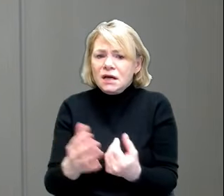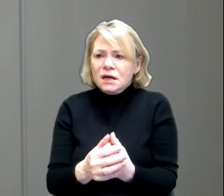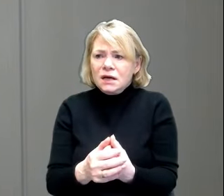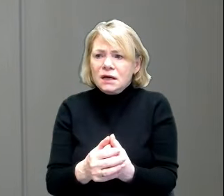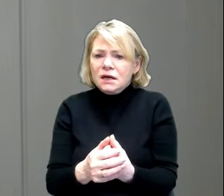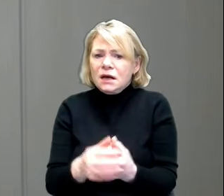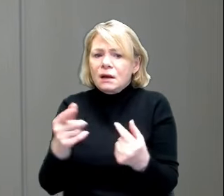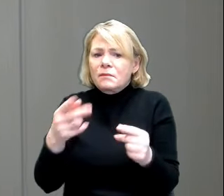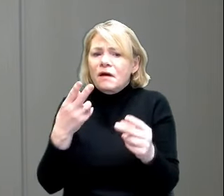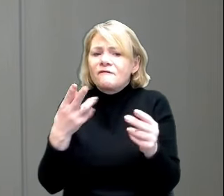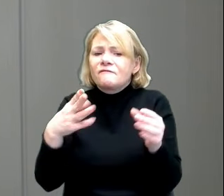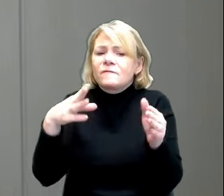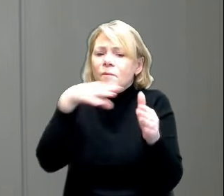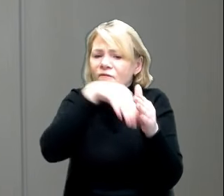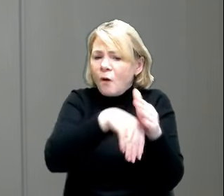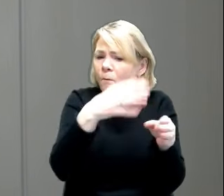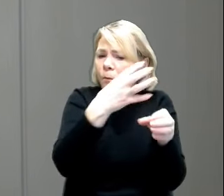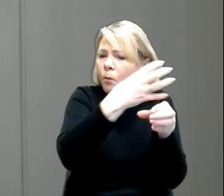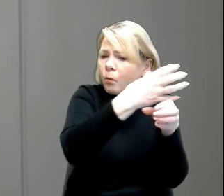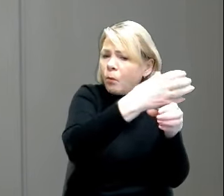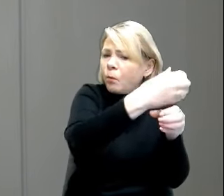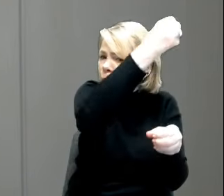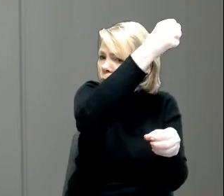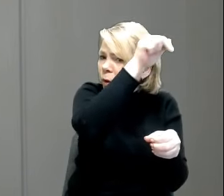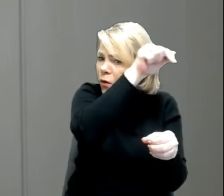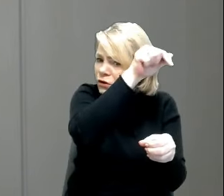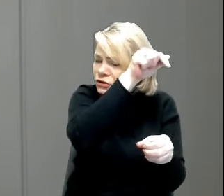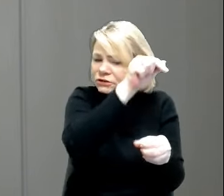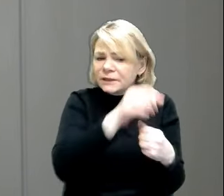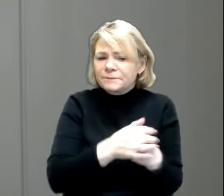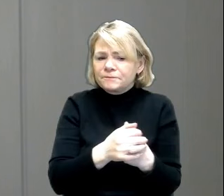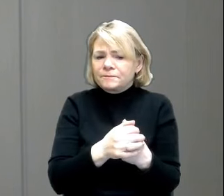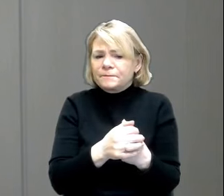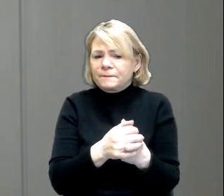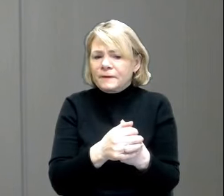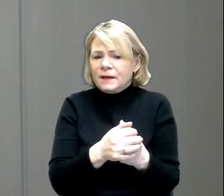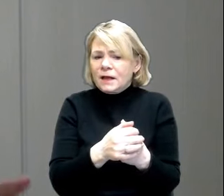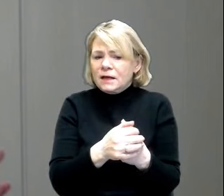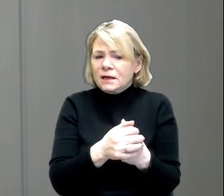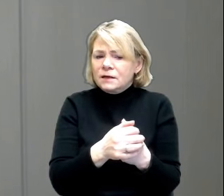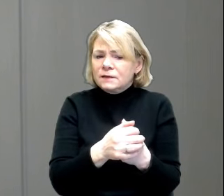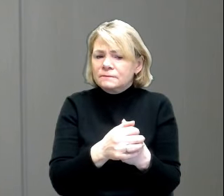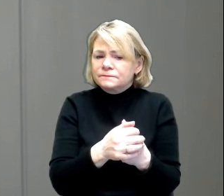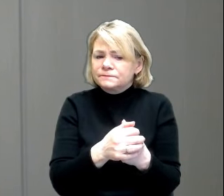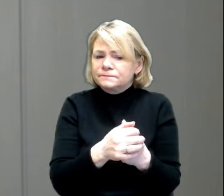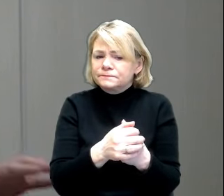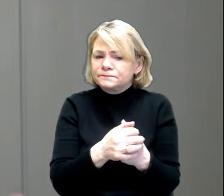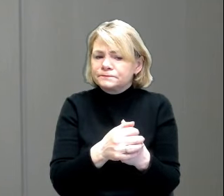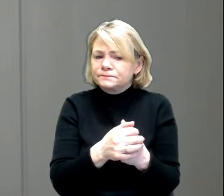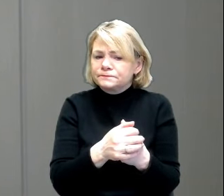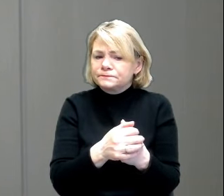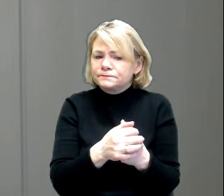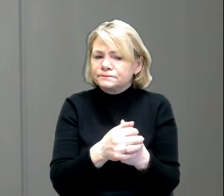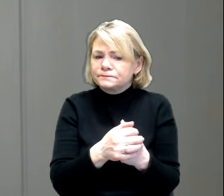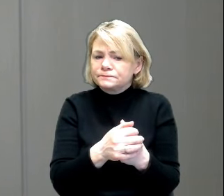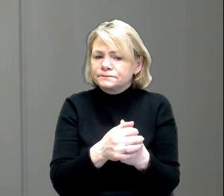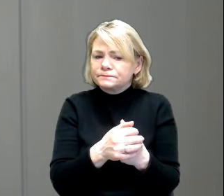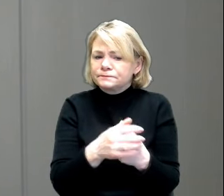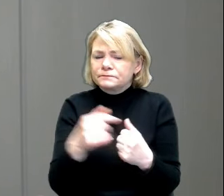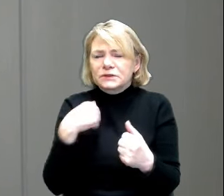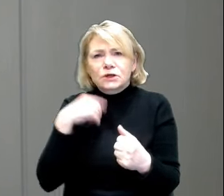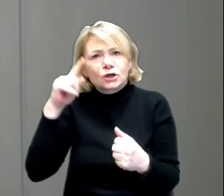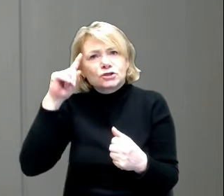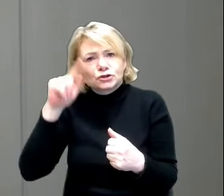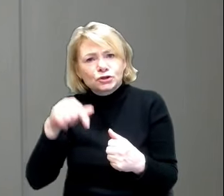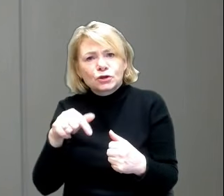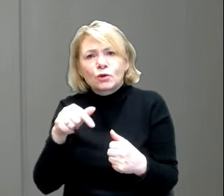buokštme viena iš erdvių būti paskirta penktajai valdžiai o kadangi aš žinau kad dar tik gegužės mėnesį